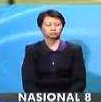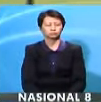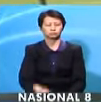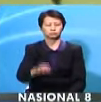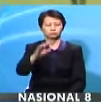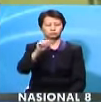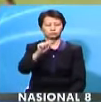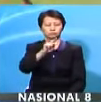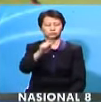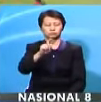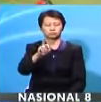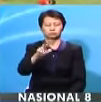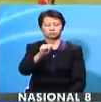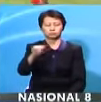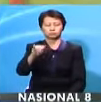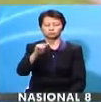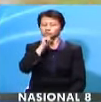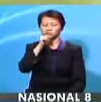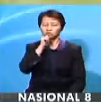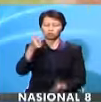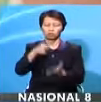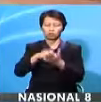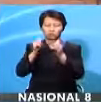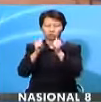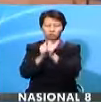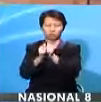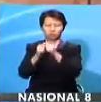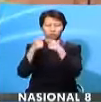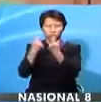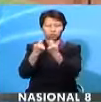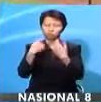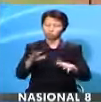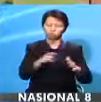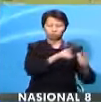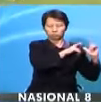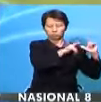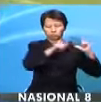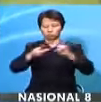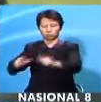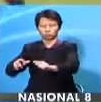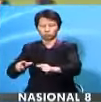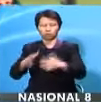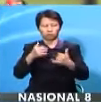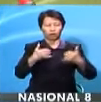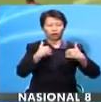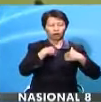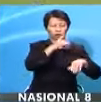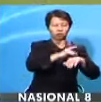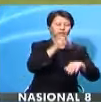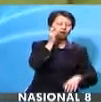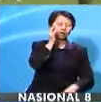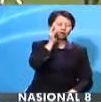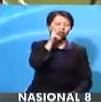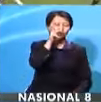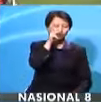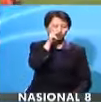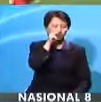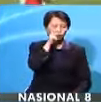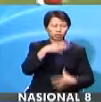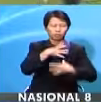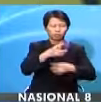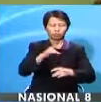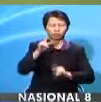Muhammad Azrai Kaur Abdullah tidak lagi bersama pasukan, telah meletakkan jawatan dan kini berada di Alustar Kedah.